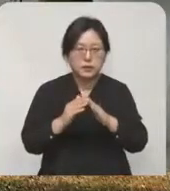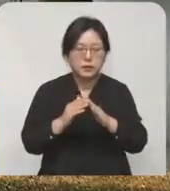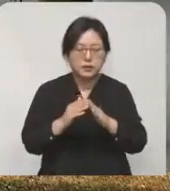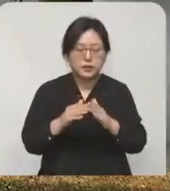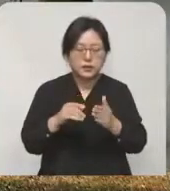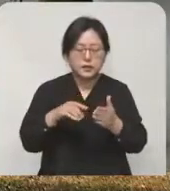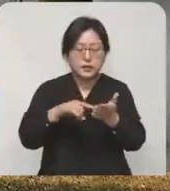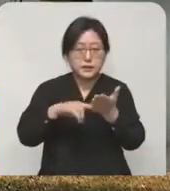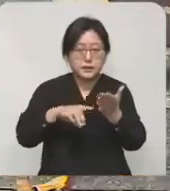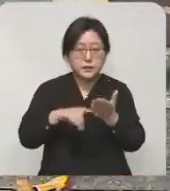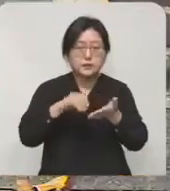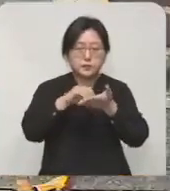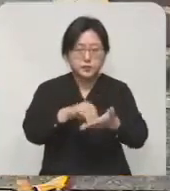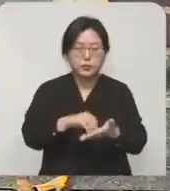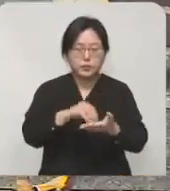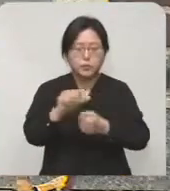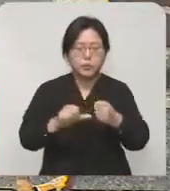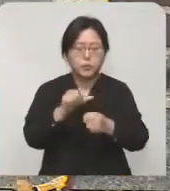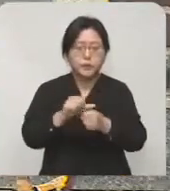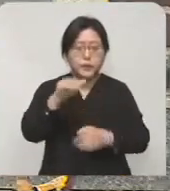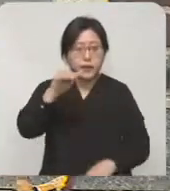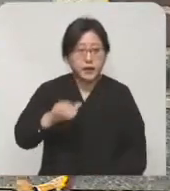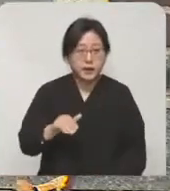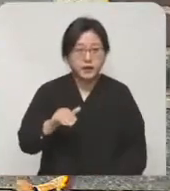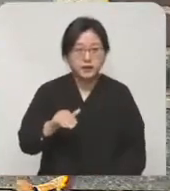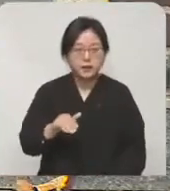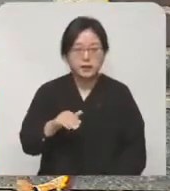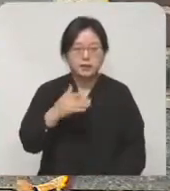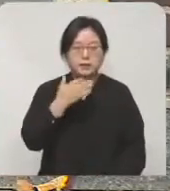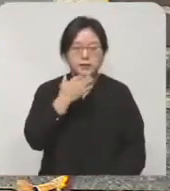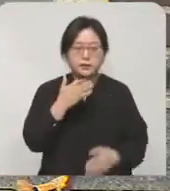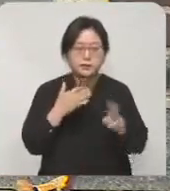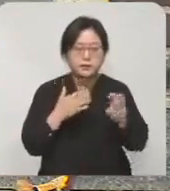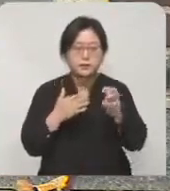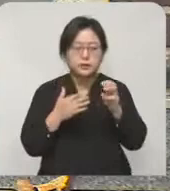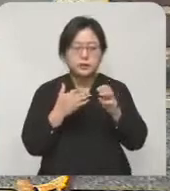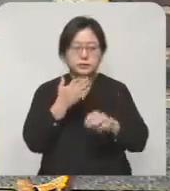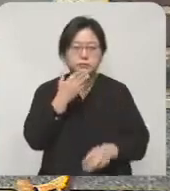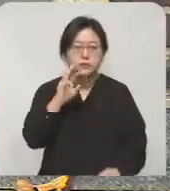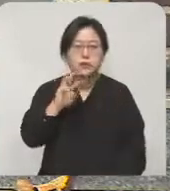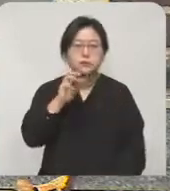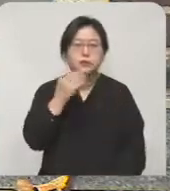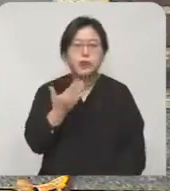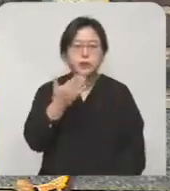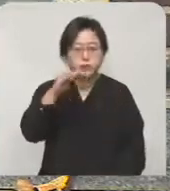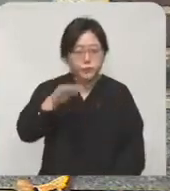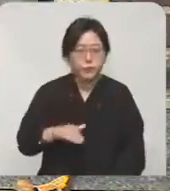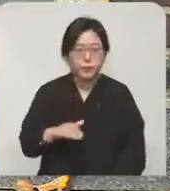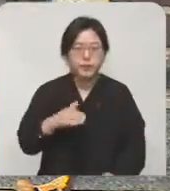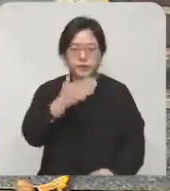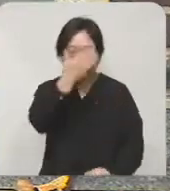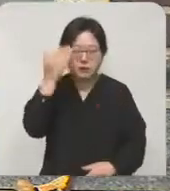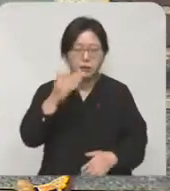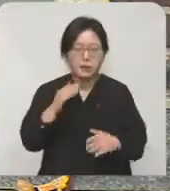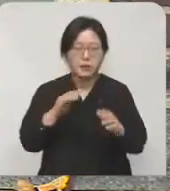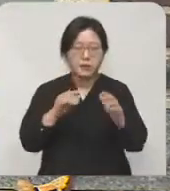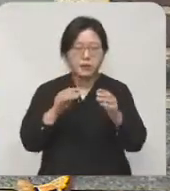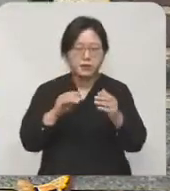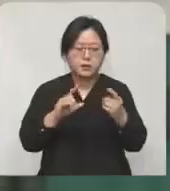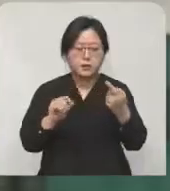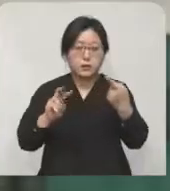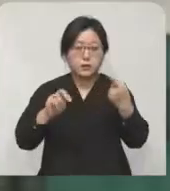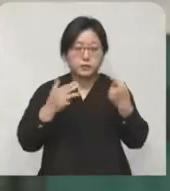사업자금 녹 기간이 5년 미만인 만 39세 이하 청년 으로 오는 28일까지